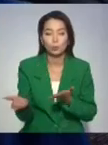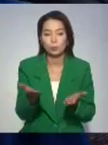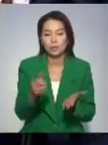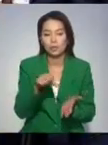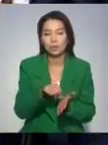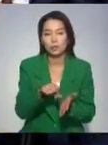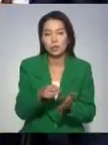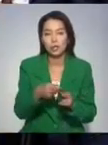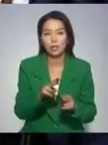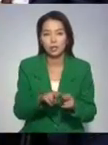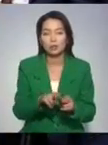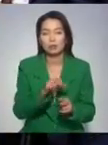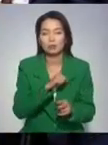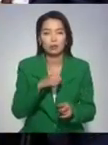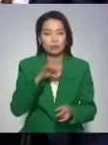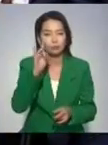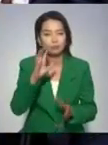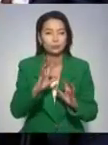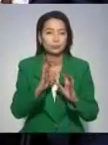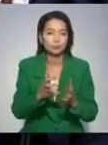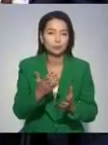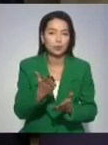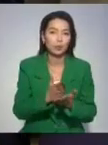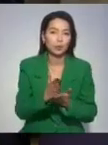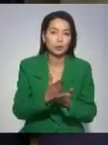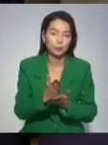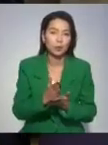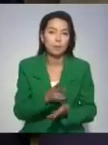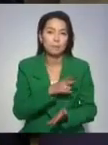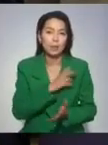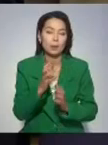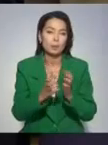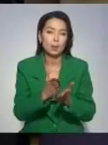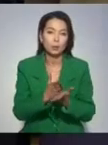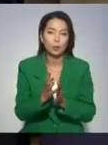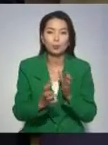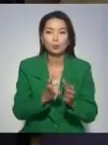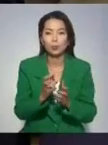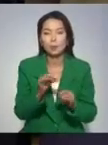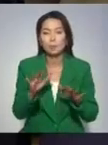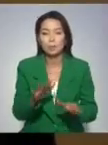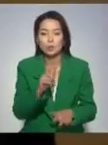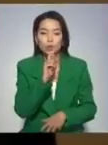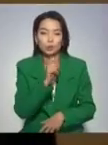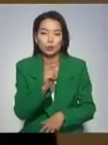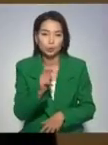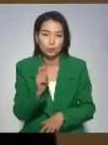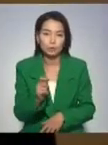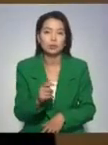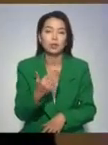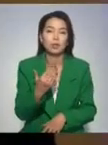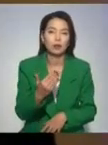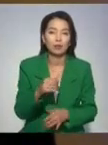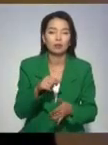спикеров. Это лауреаты всемирно известной Пулитцеровской премии, мировые политики, международные и местные журналисты,